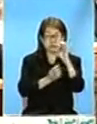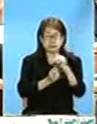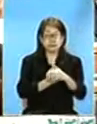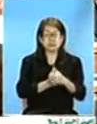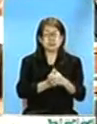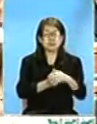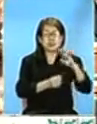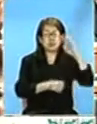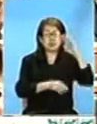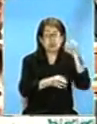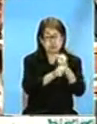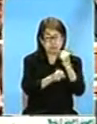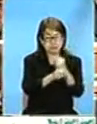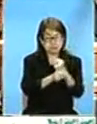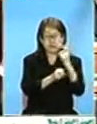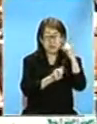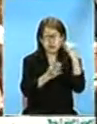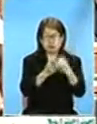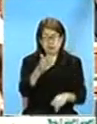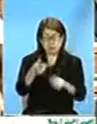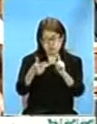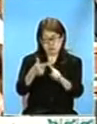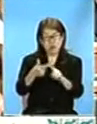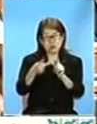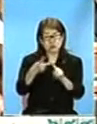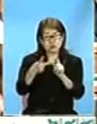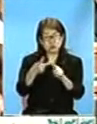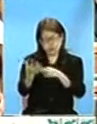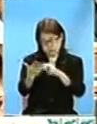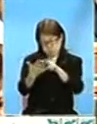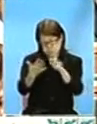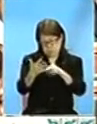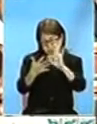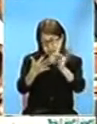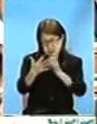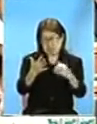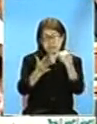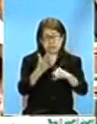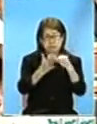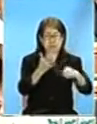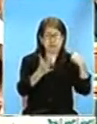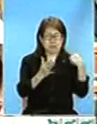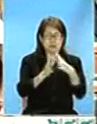และในทางเนื้อหาเยอะมากแต่ผมก็ยอมรับครับได้ยอมรับรัฐธรรมนู